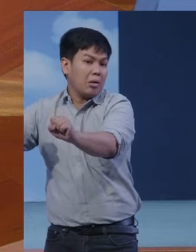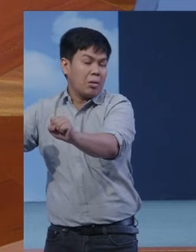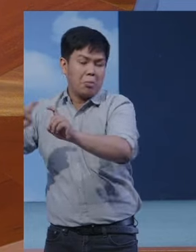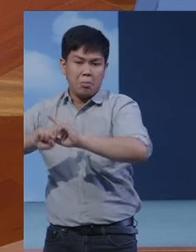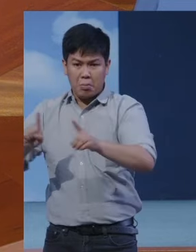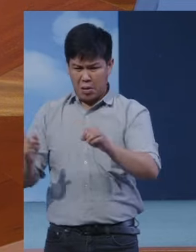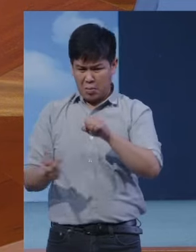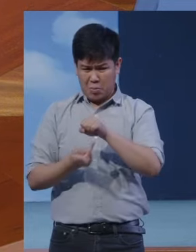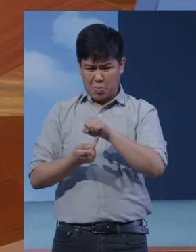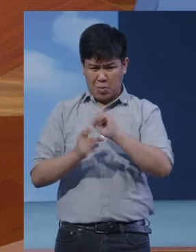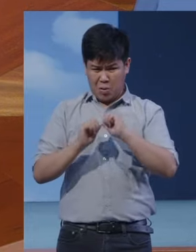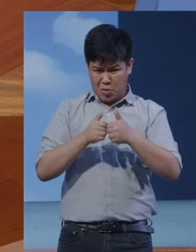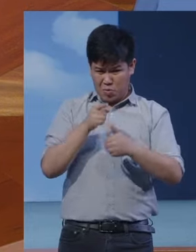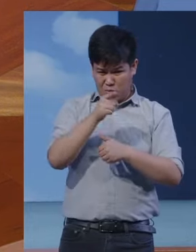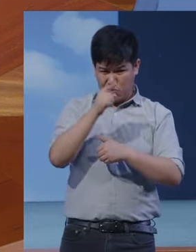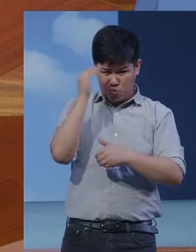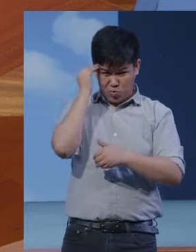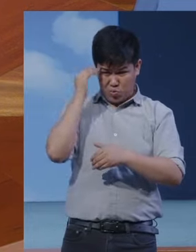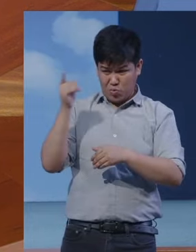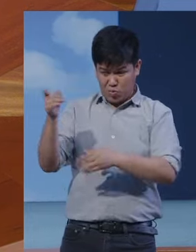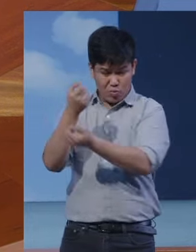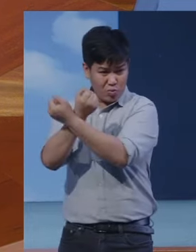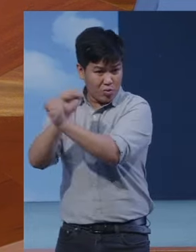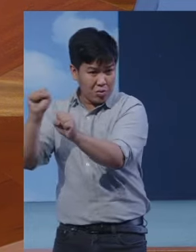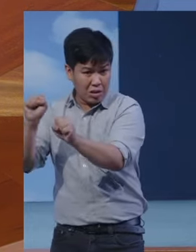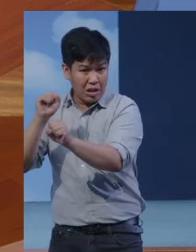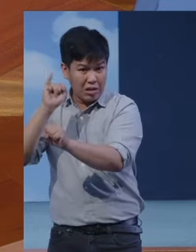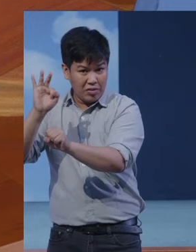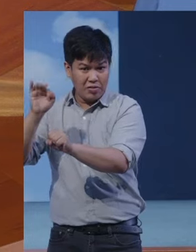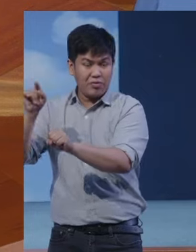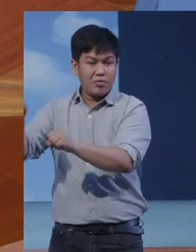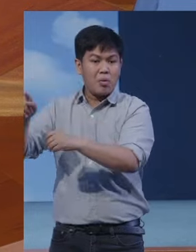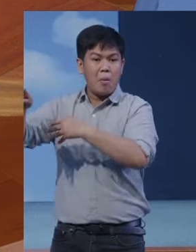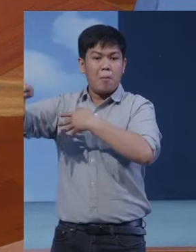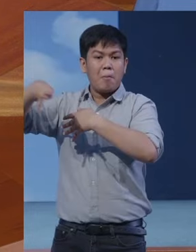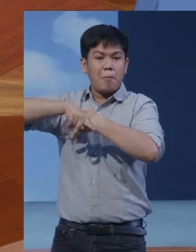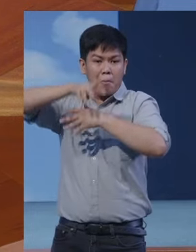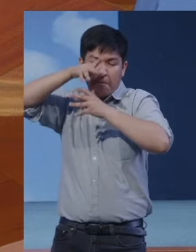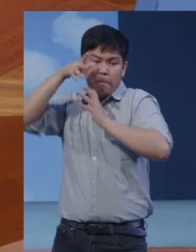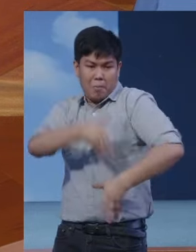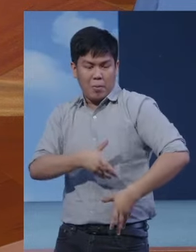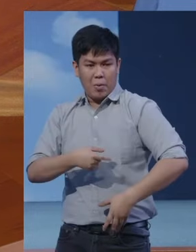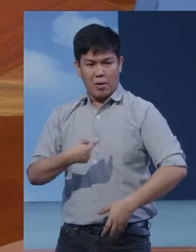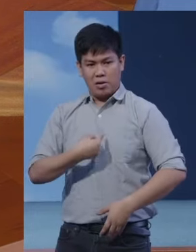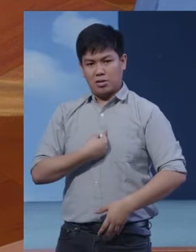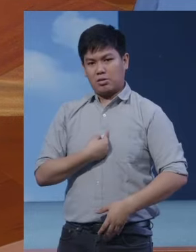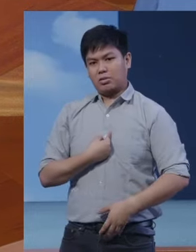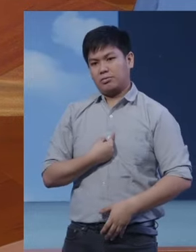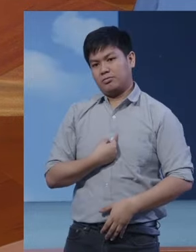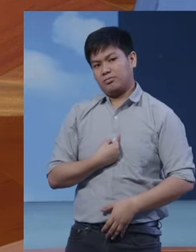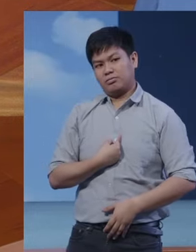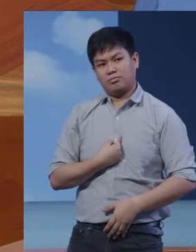Pablo How do you know that he will be saved if he permanently leaves